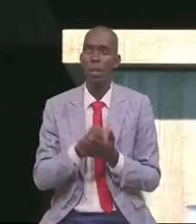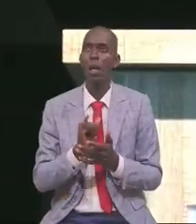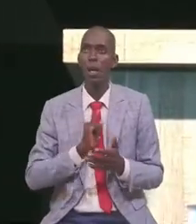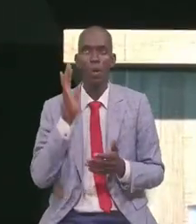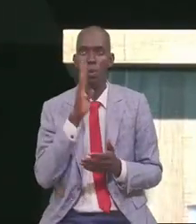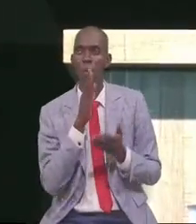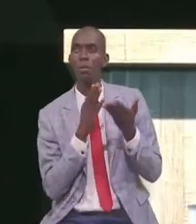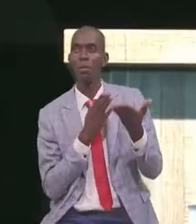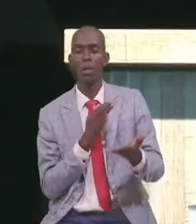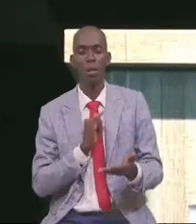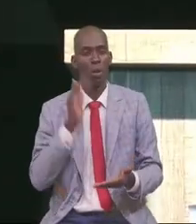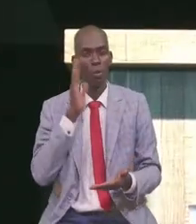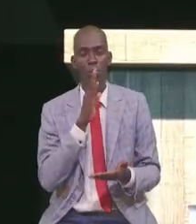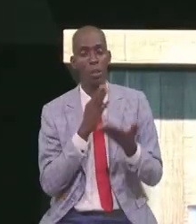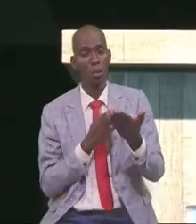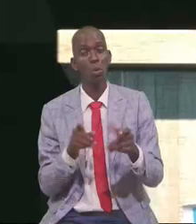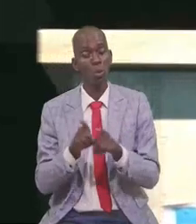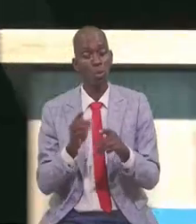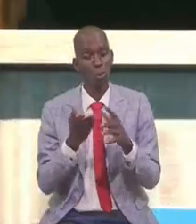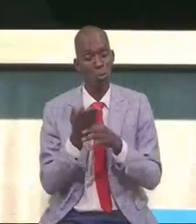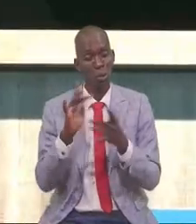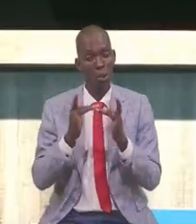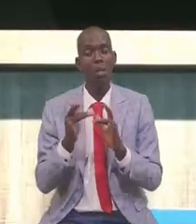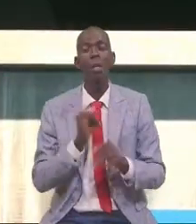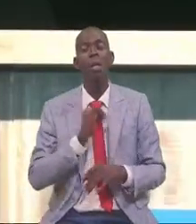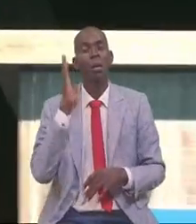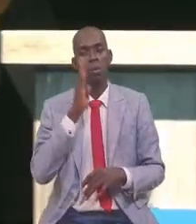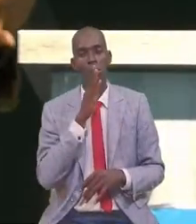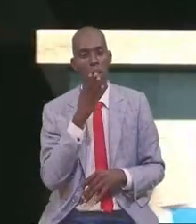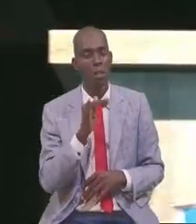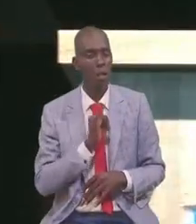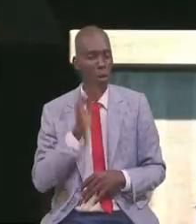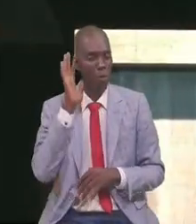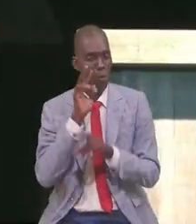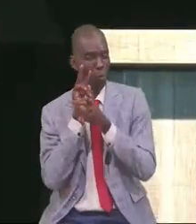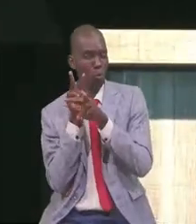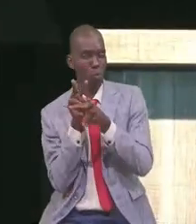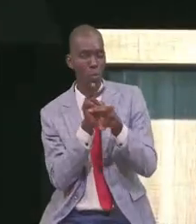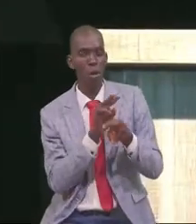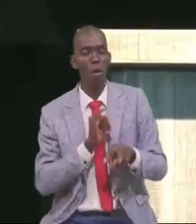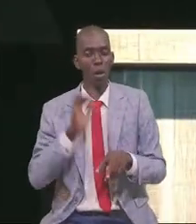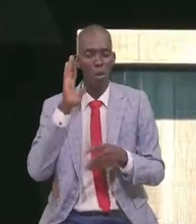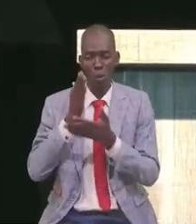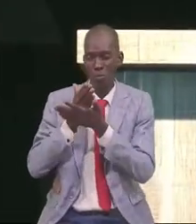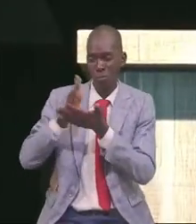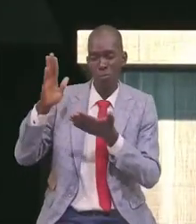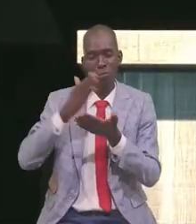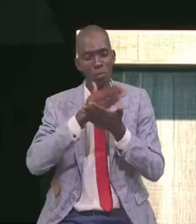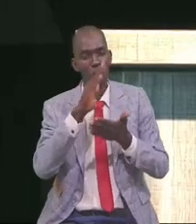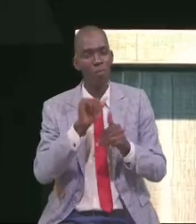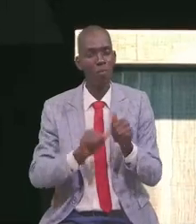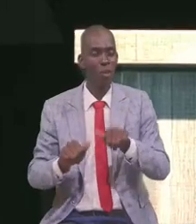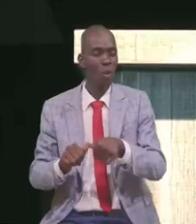là, en ligne, je serai là. Je vais écouter, je vais mettre toute autre chose de côté. Et